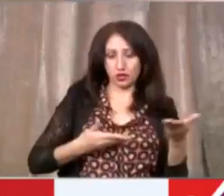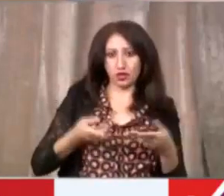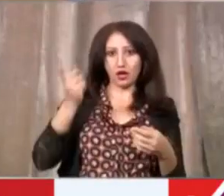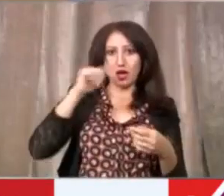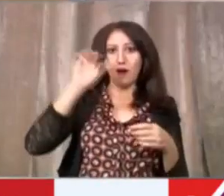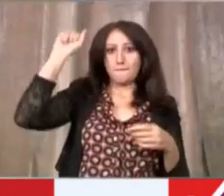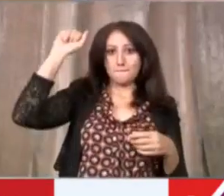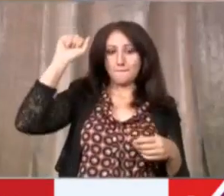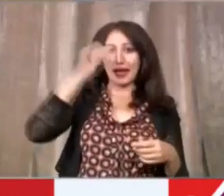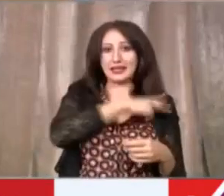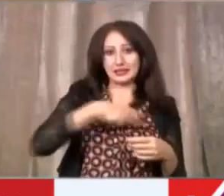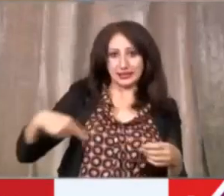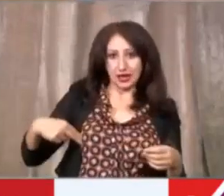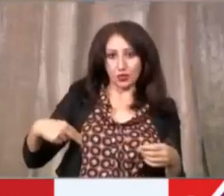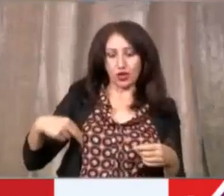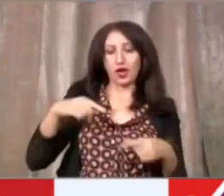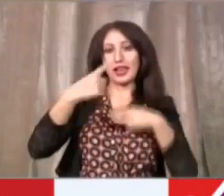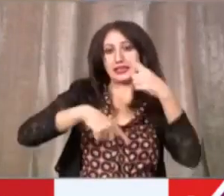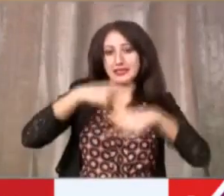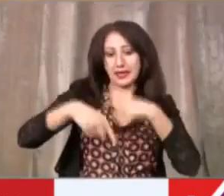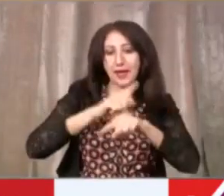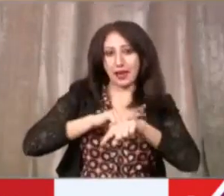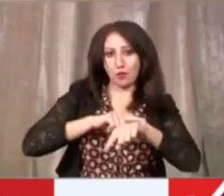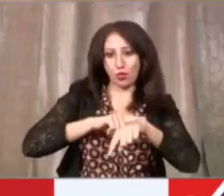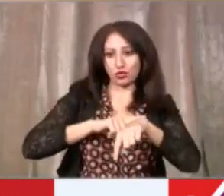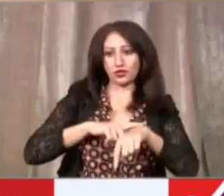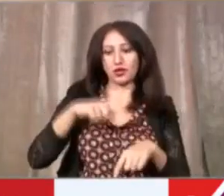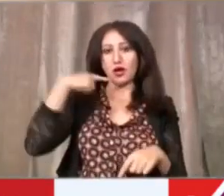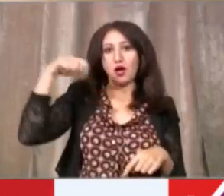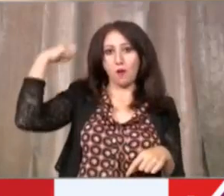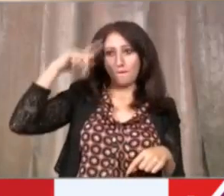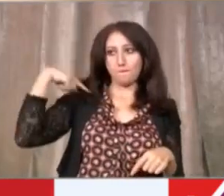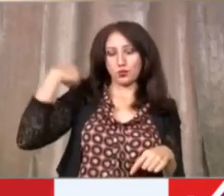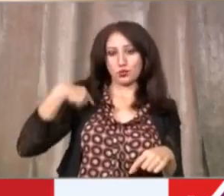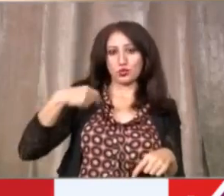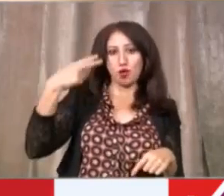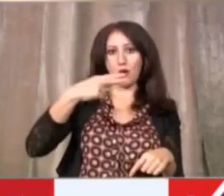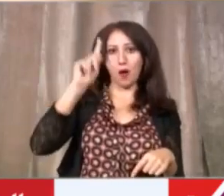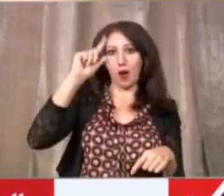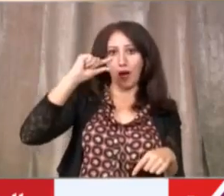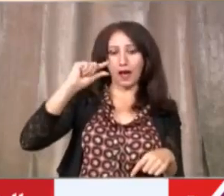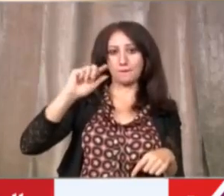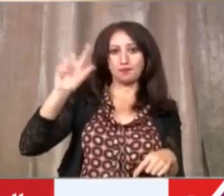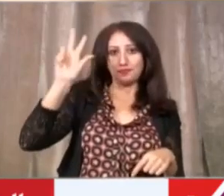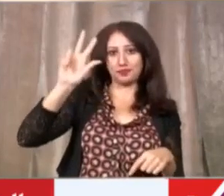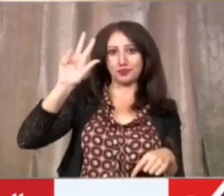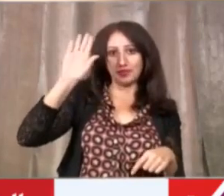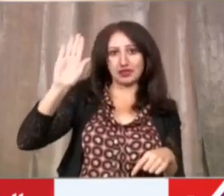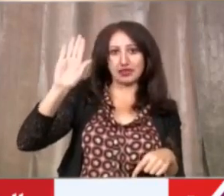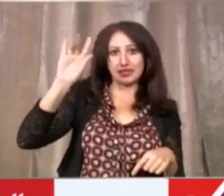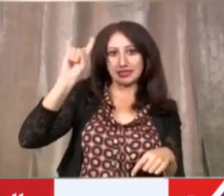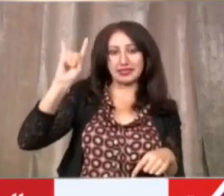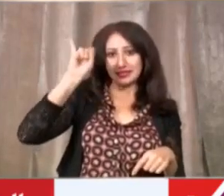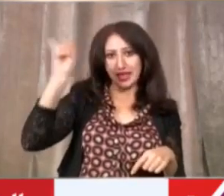الدوله عضو مجلس الاداره لاستكمال مدته والسيد المستشار عبد السلام محمود نائب رئيس